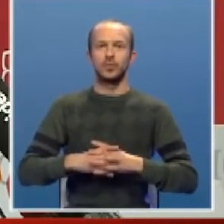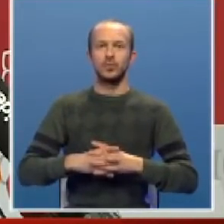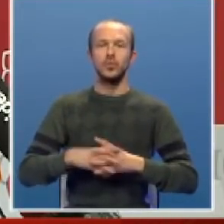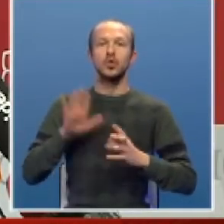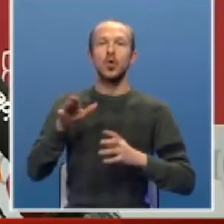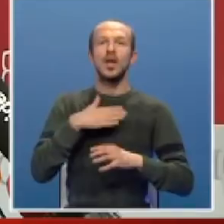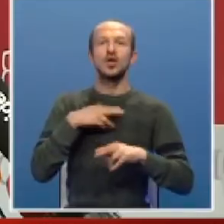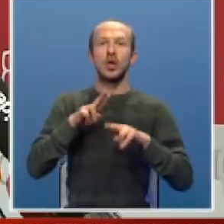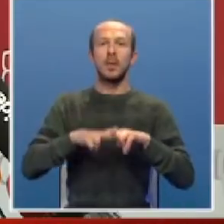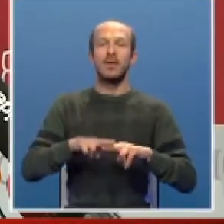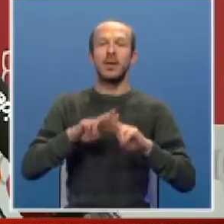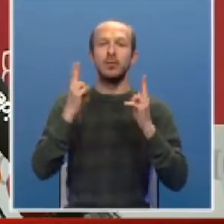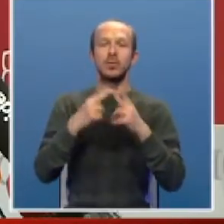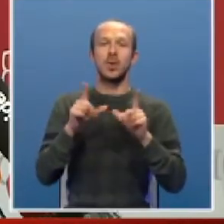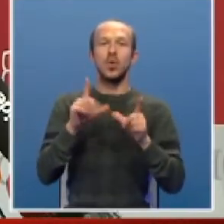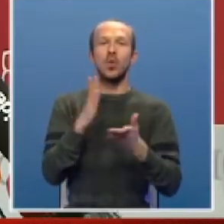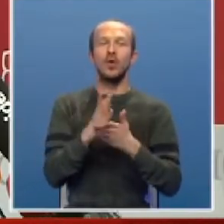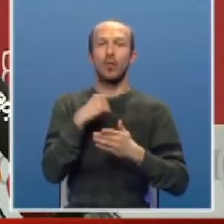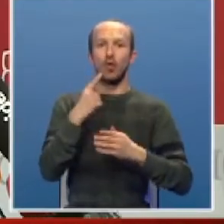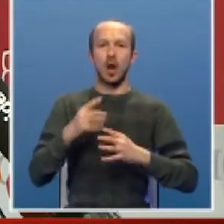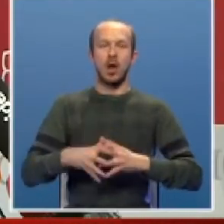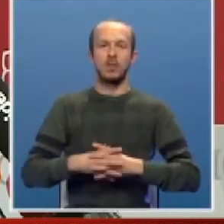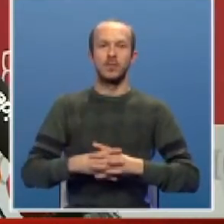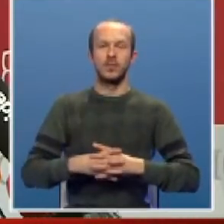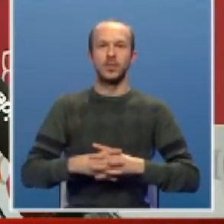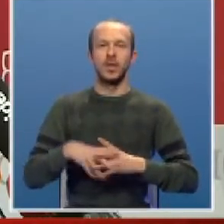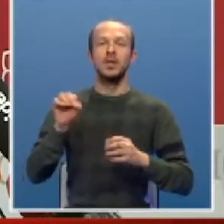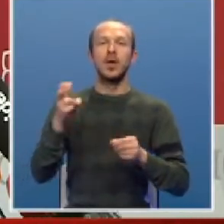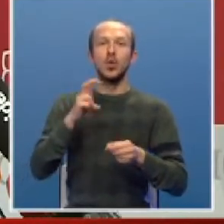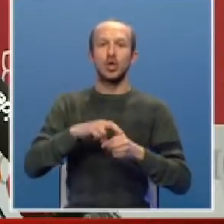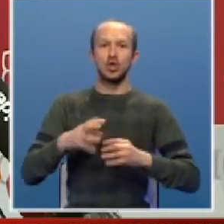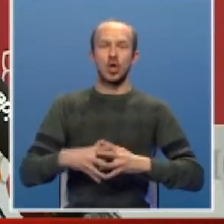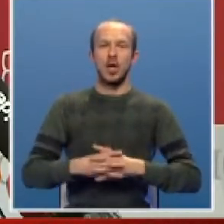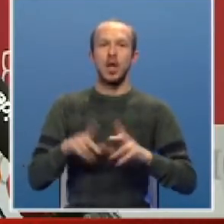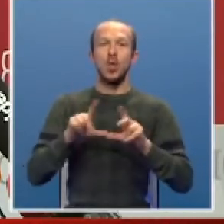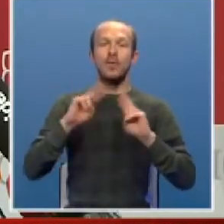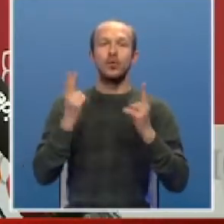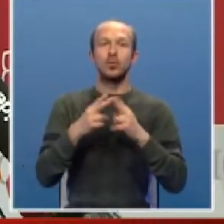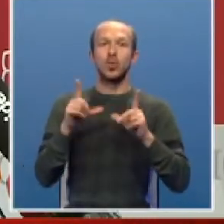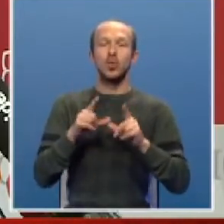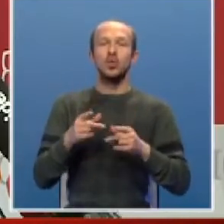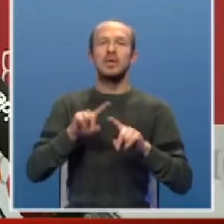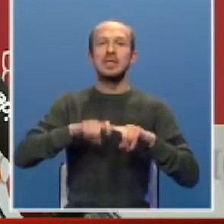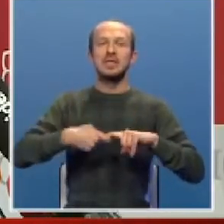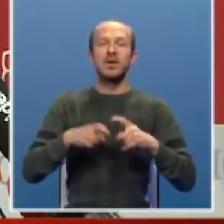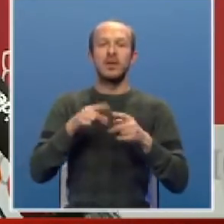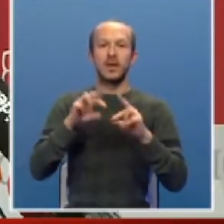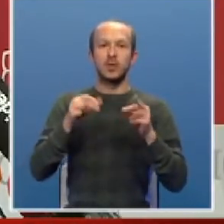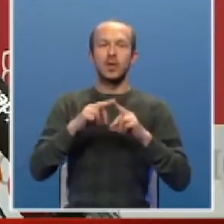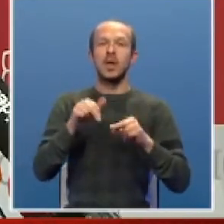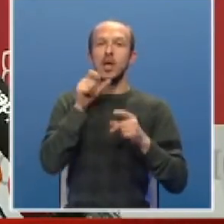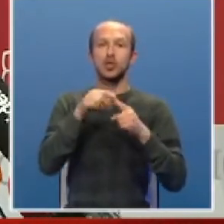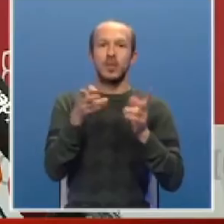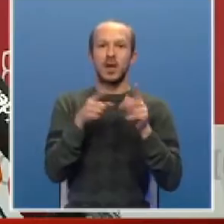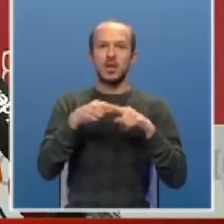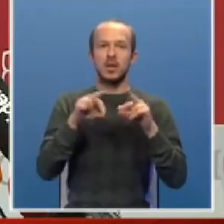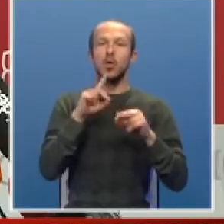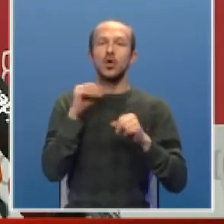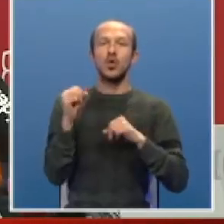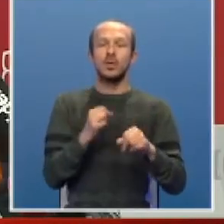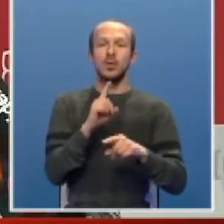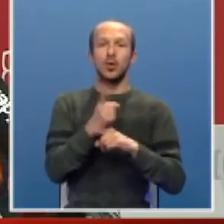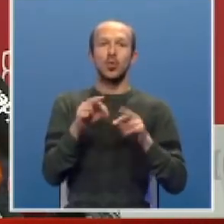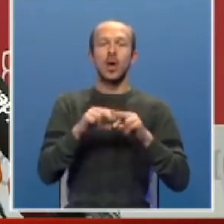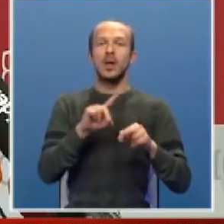je naše pravo. Europska unija uvijek govorila da učešće u Europskoj uniji je stvar faktora i subjekata koji to donese odluku,